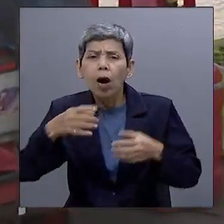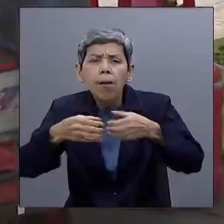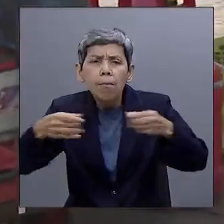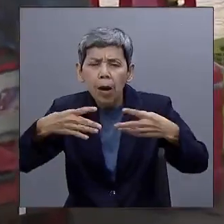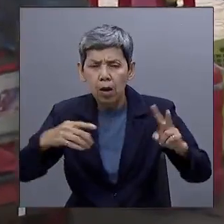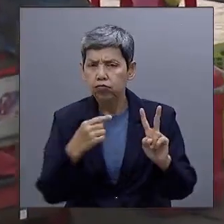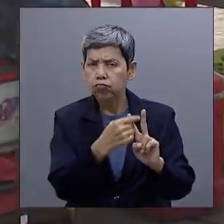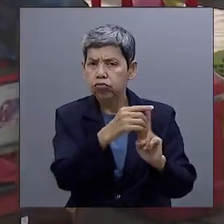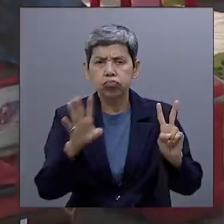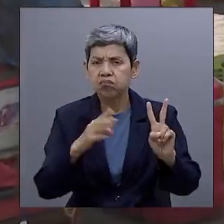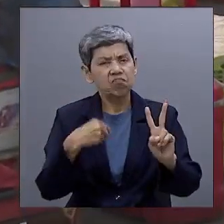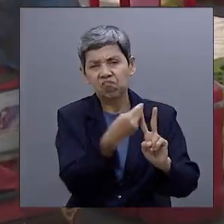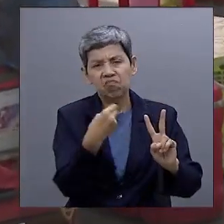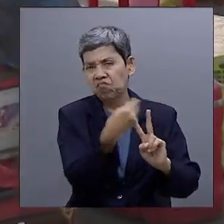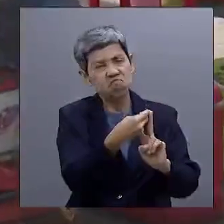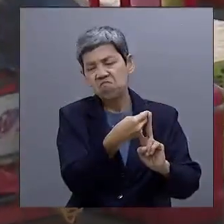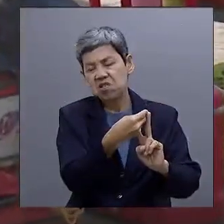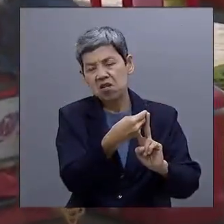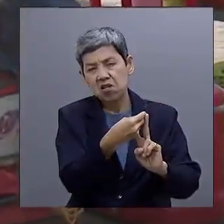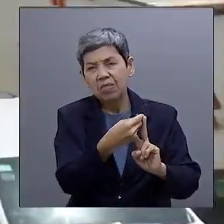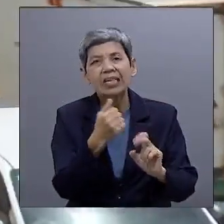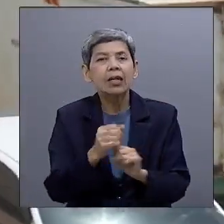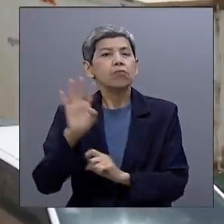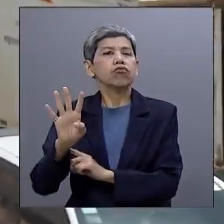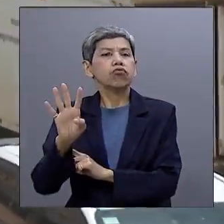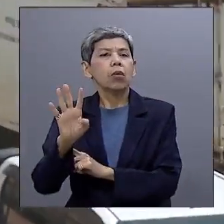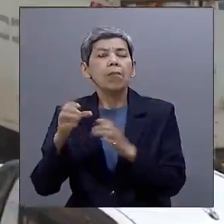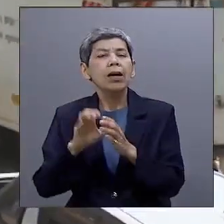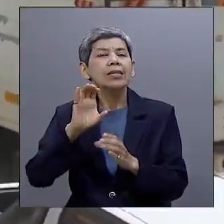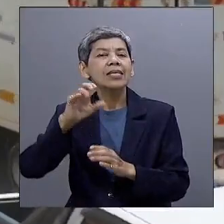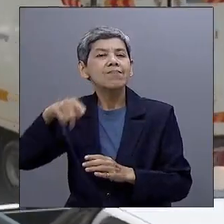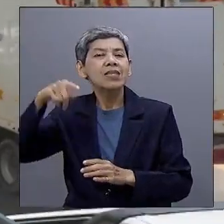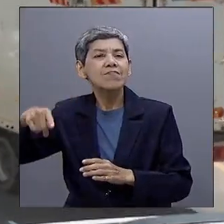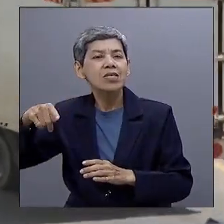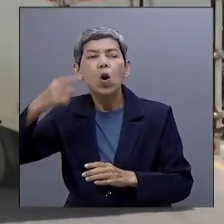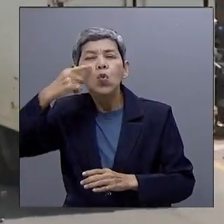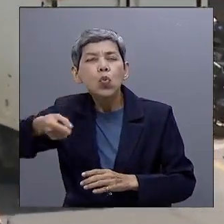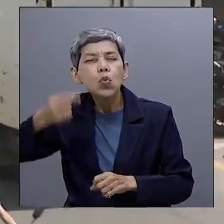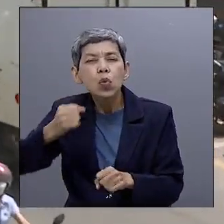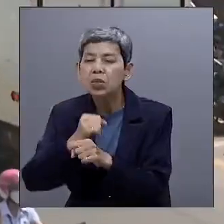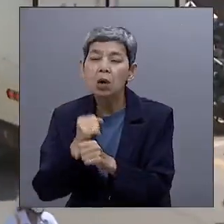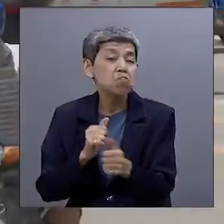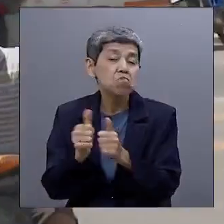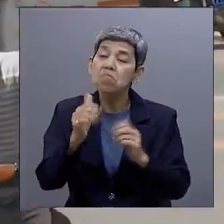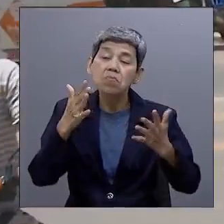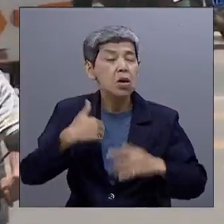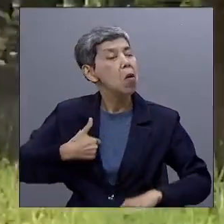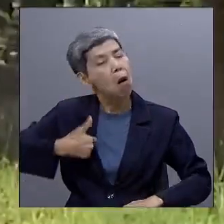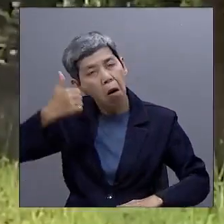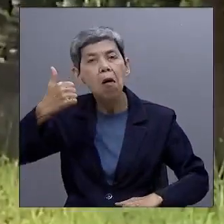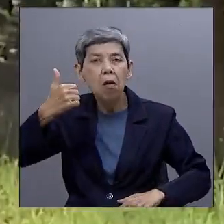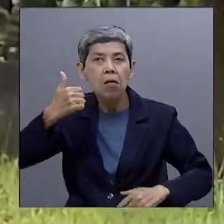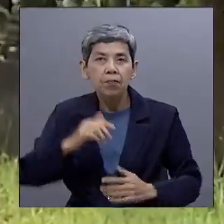ค้านทั้ง 2คนถูกตัดสิทธิ์เลือกตั้งครับทำให้พรรค cppของสมเด็จฮุนเซนไร้คู่แข่งครับ